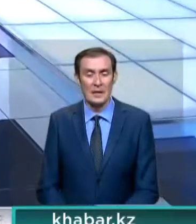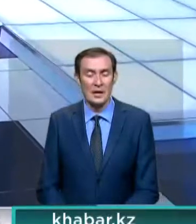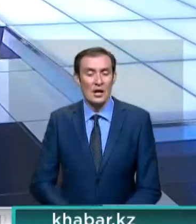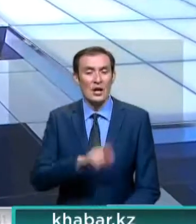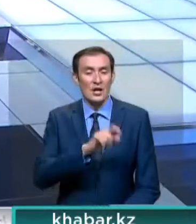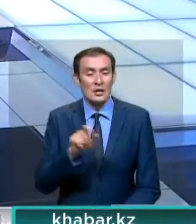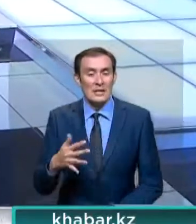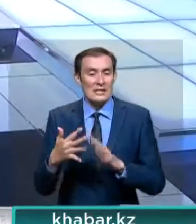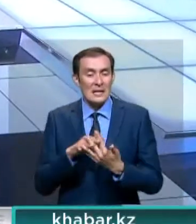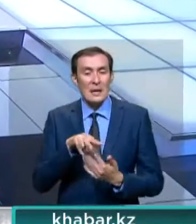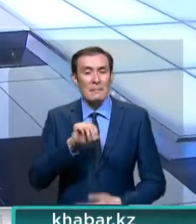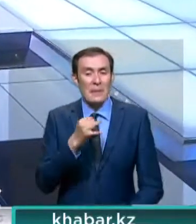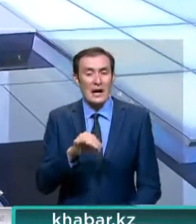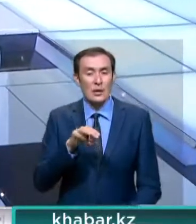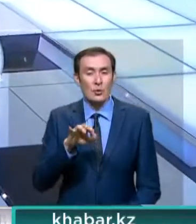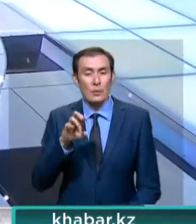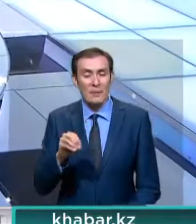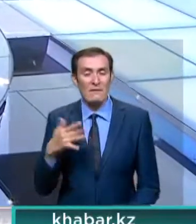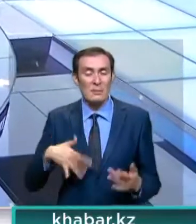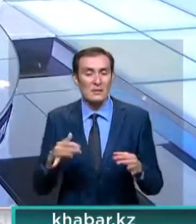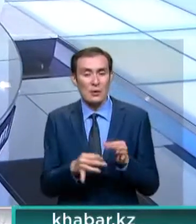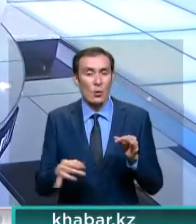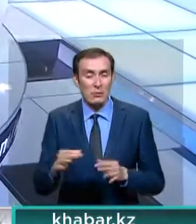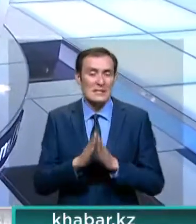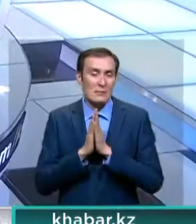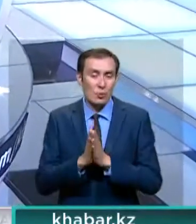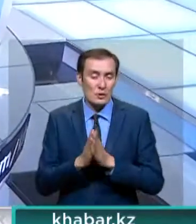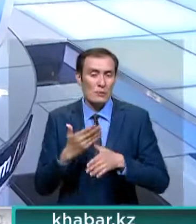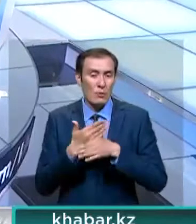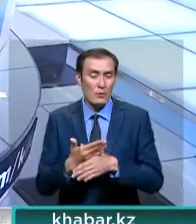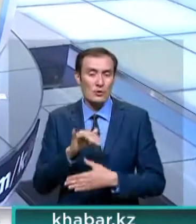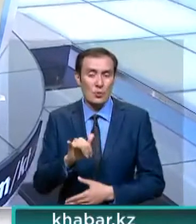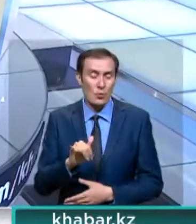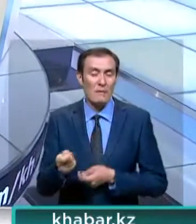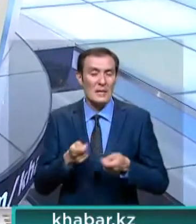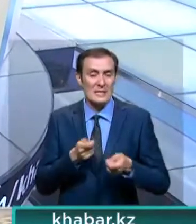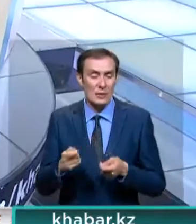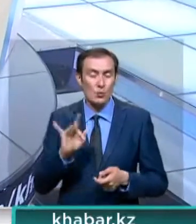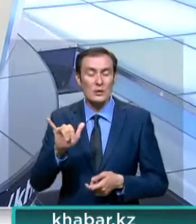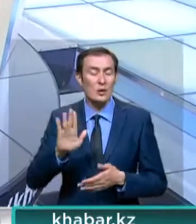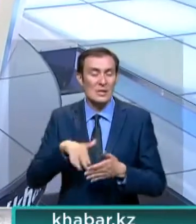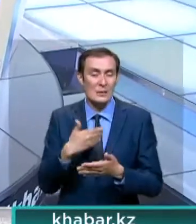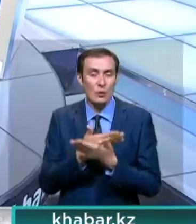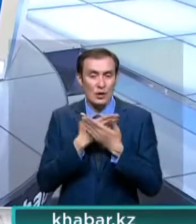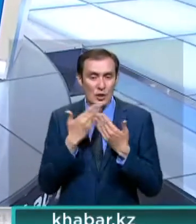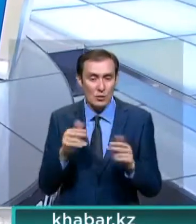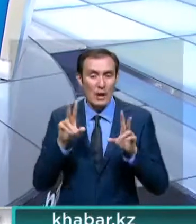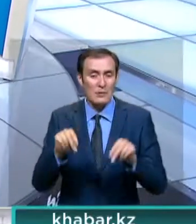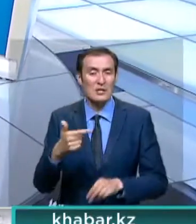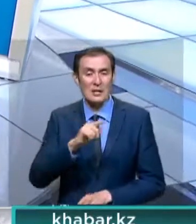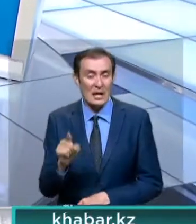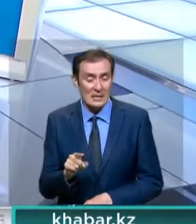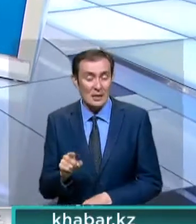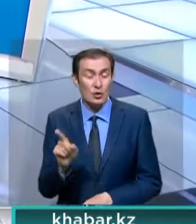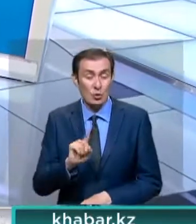Жители села Майтубе Таласского района Жамбылской области просят помощи у местных властей. У них до сих пор нет обещанного газа. Это